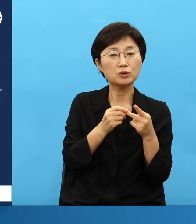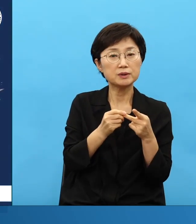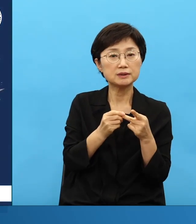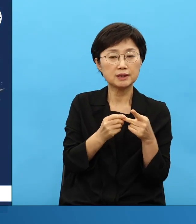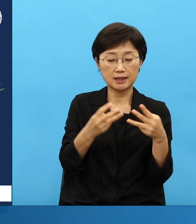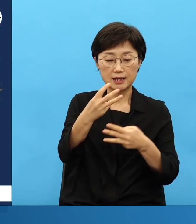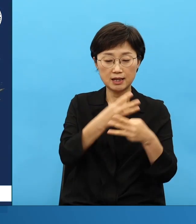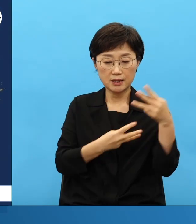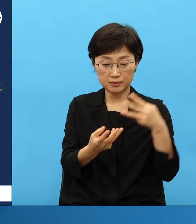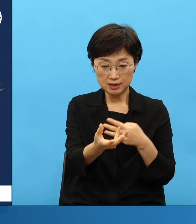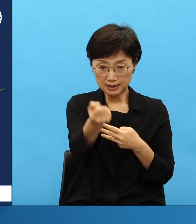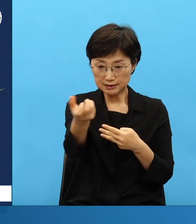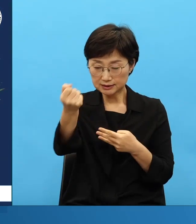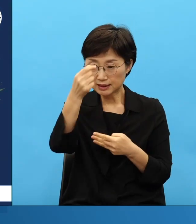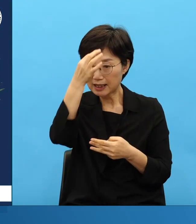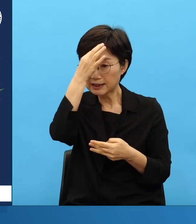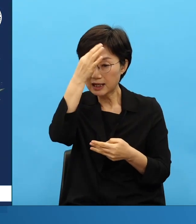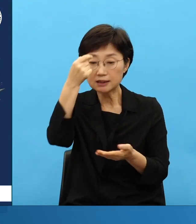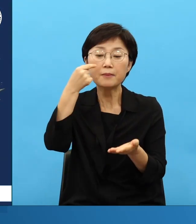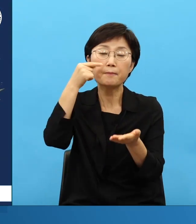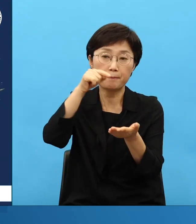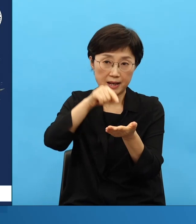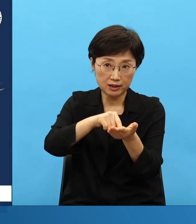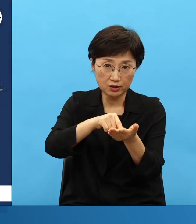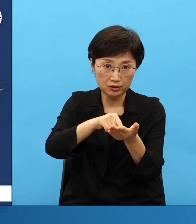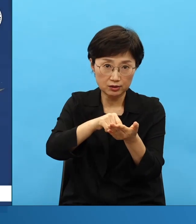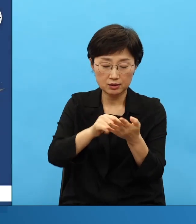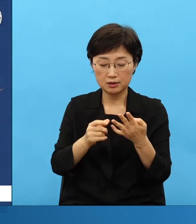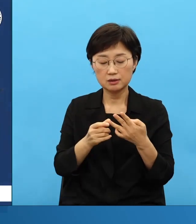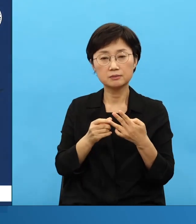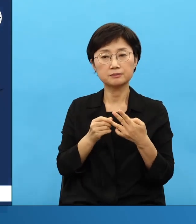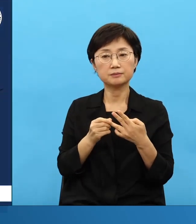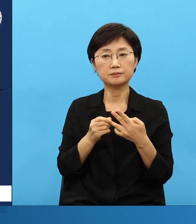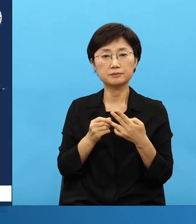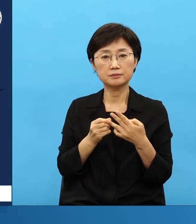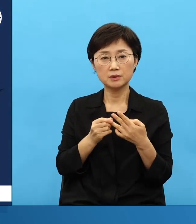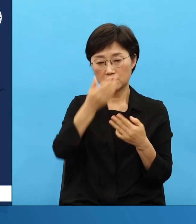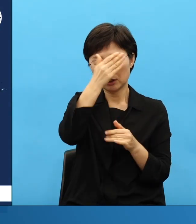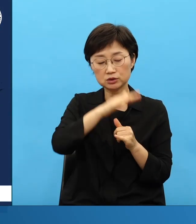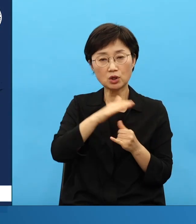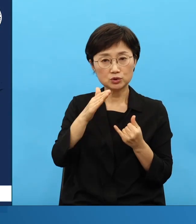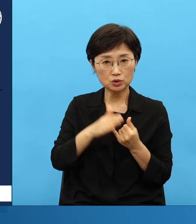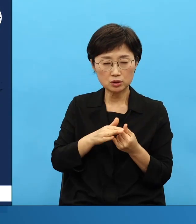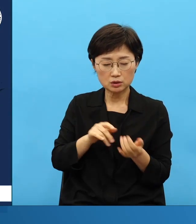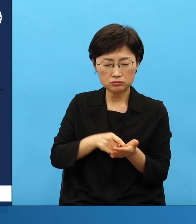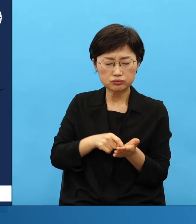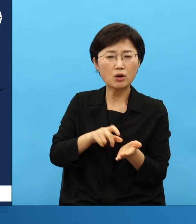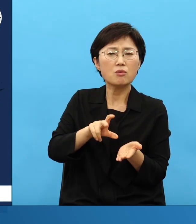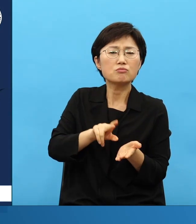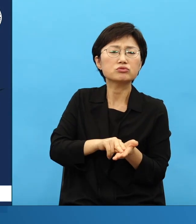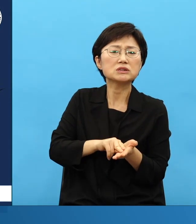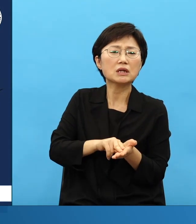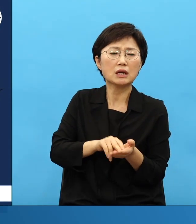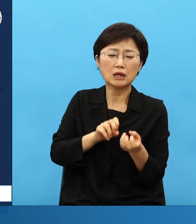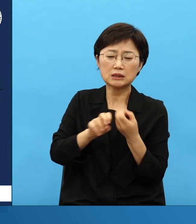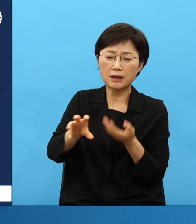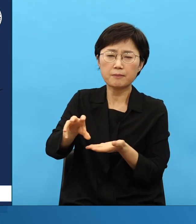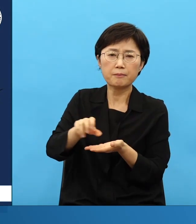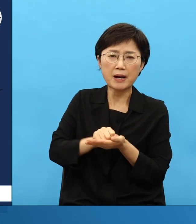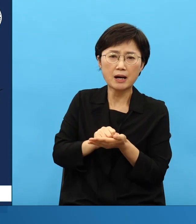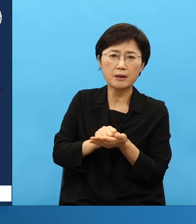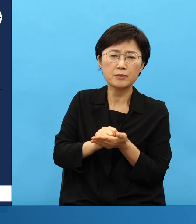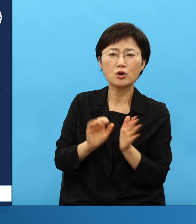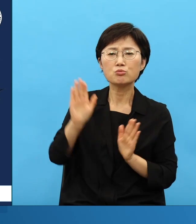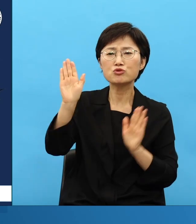랩넌트들의 숨은 달란트를 발견하는 달란트 전시회. 청소년들의 시급한 문제와 그 답을 담은 영어